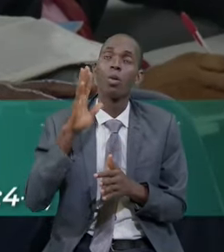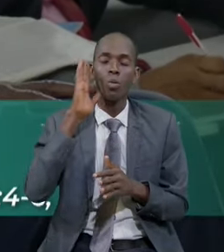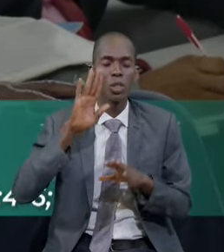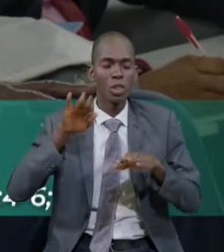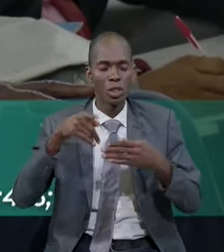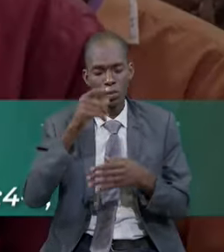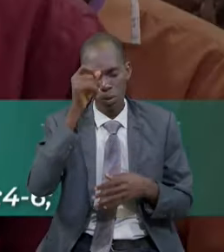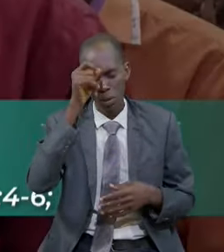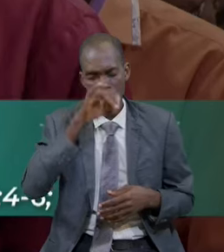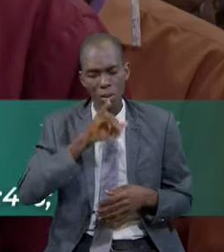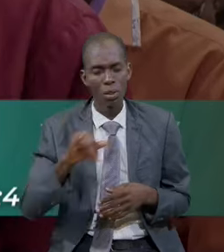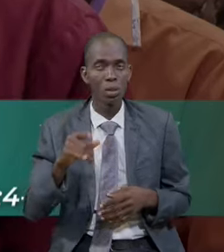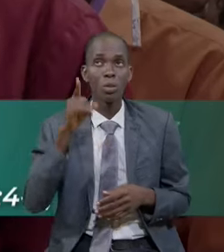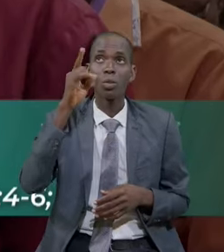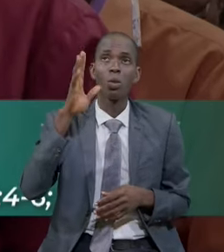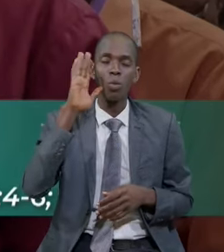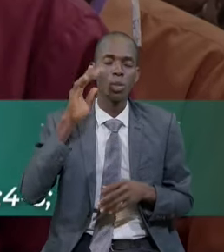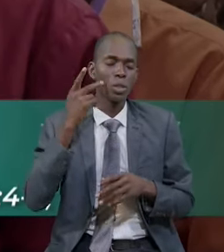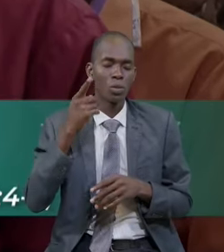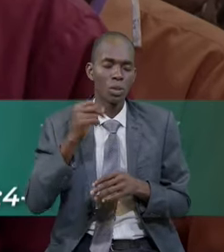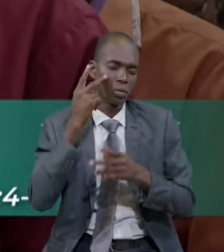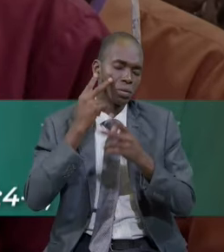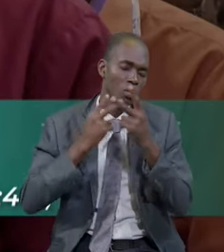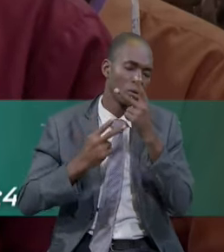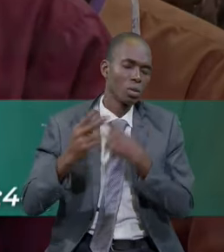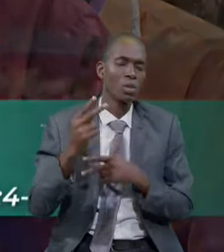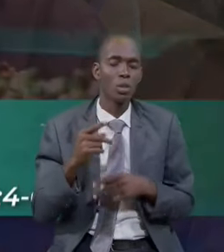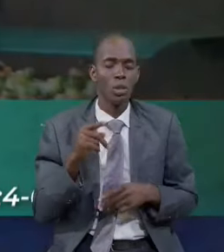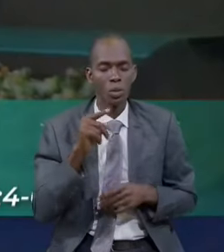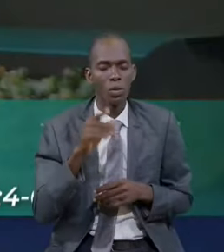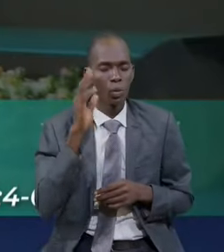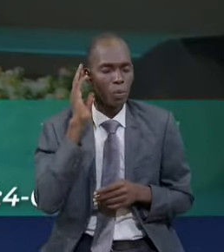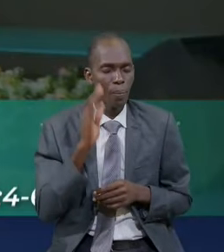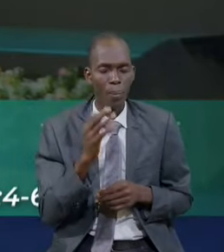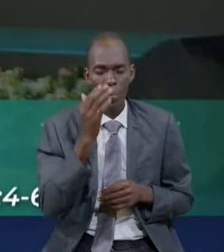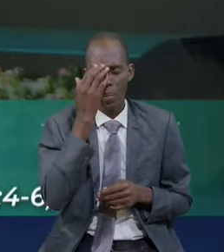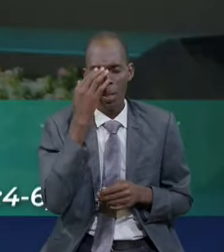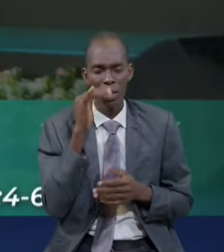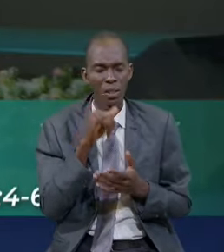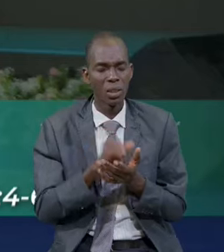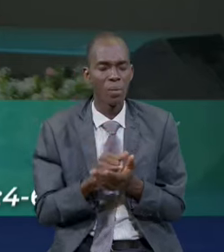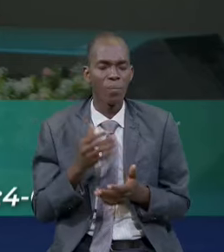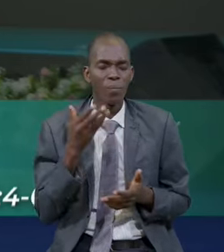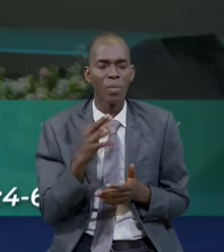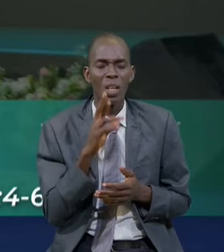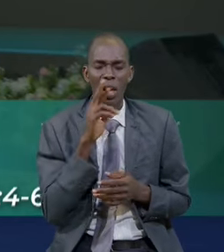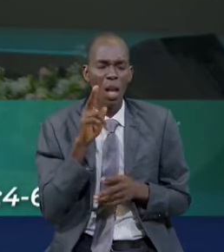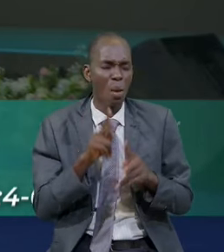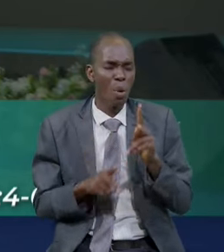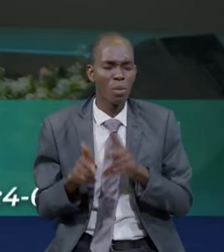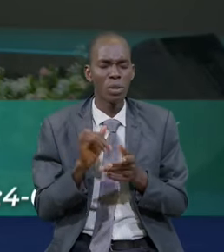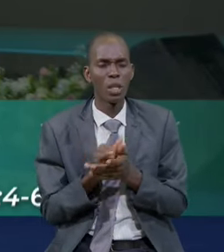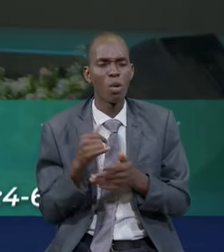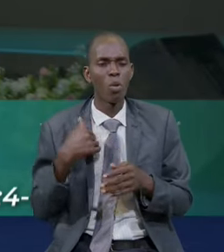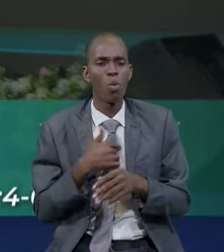donnera la perception spirituelle. Tu sauras qu'il y a des gens que nous appelons des personnes